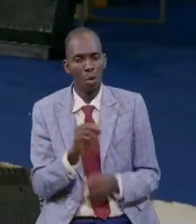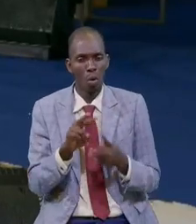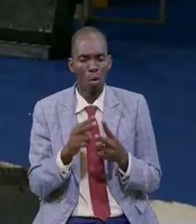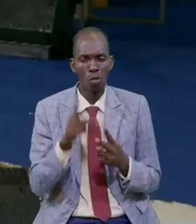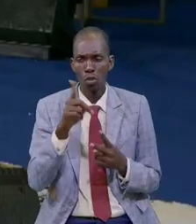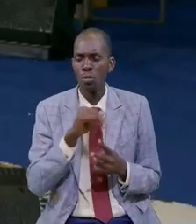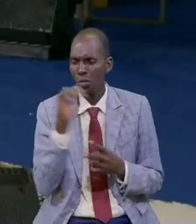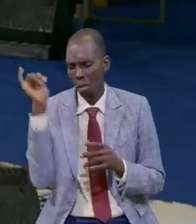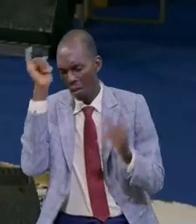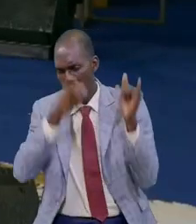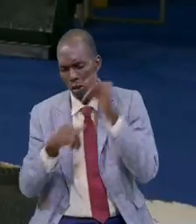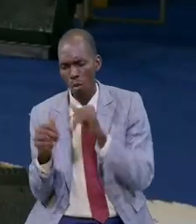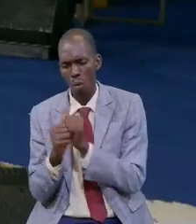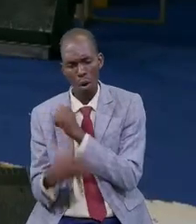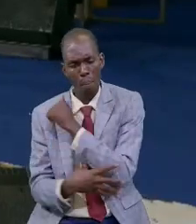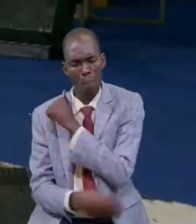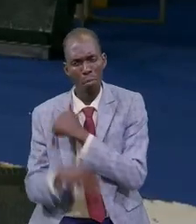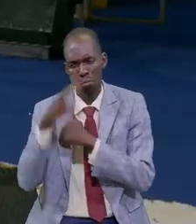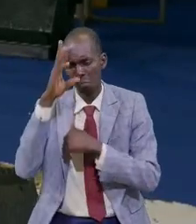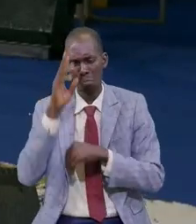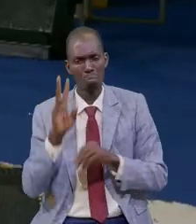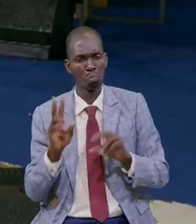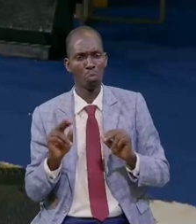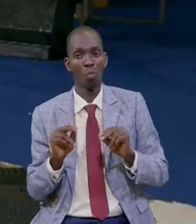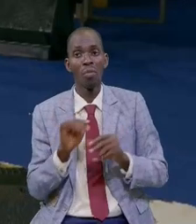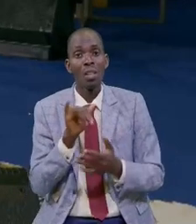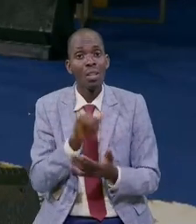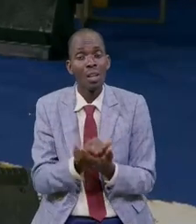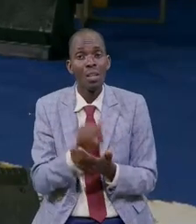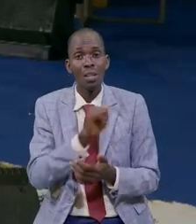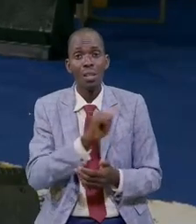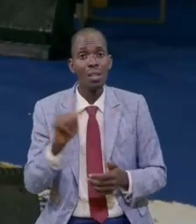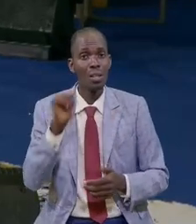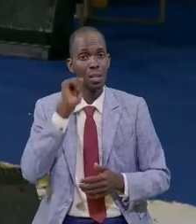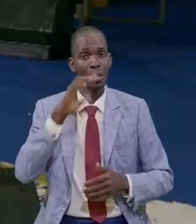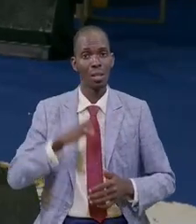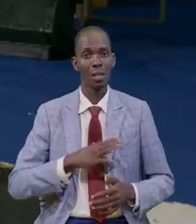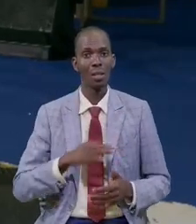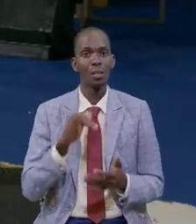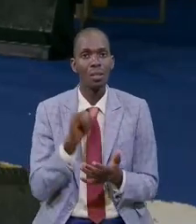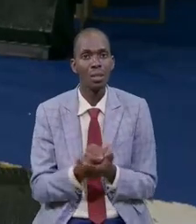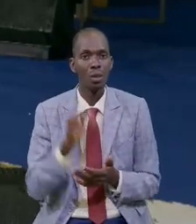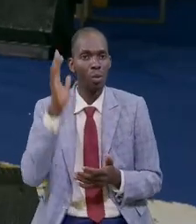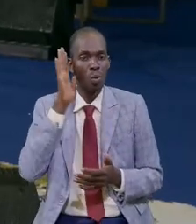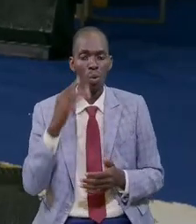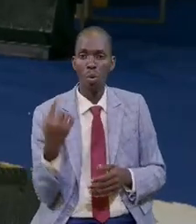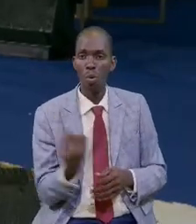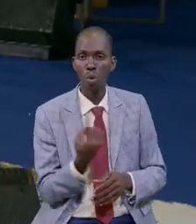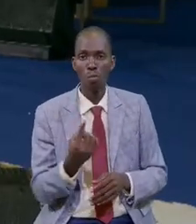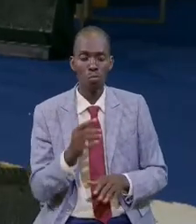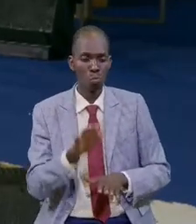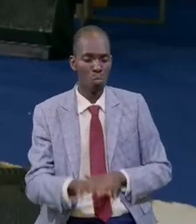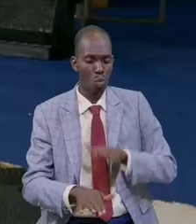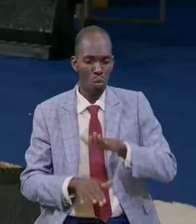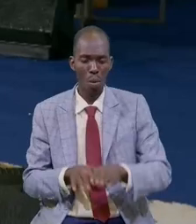riches ni les pauvres une jeune fille qui tient